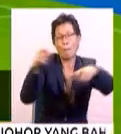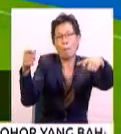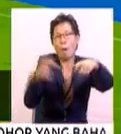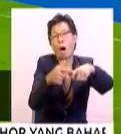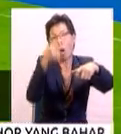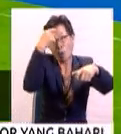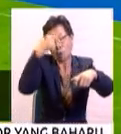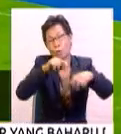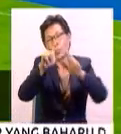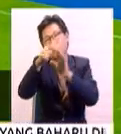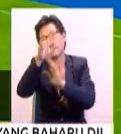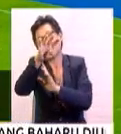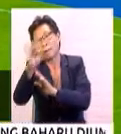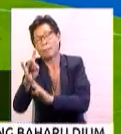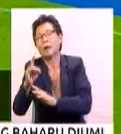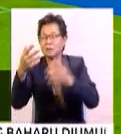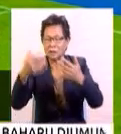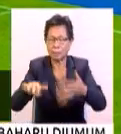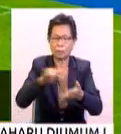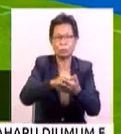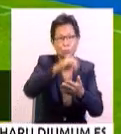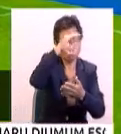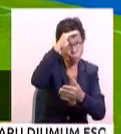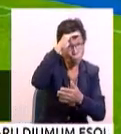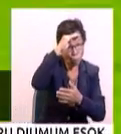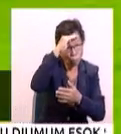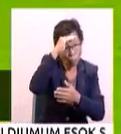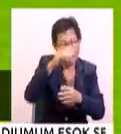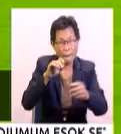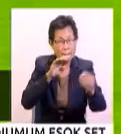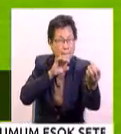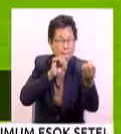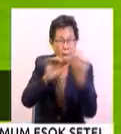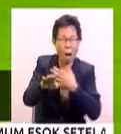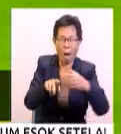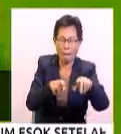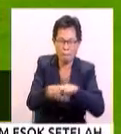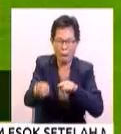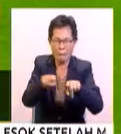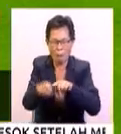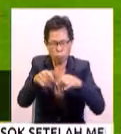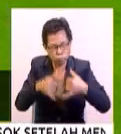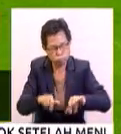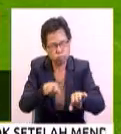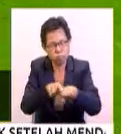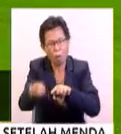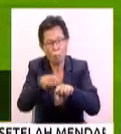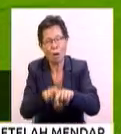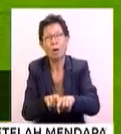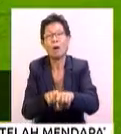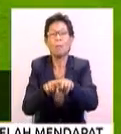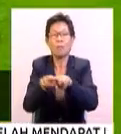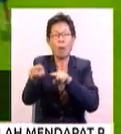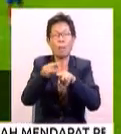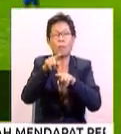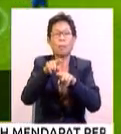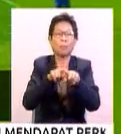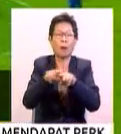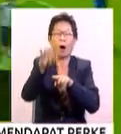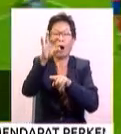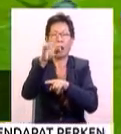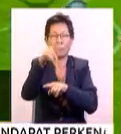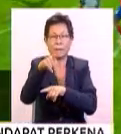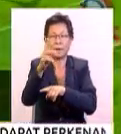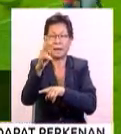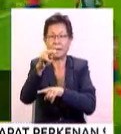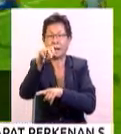minit ke-48. Selepas itu, JDT membalas dengan serangan bertali arus ke kubu pelawat dan Safawi Rashid